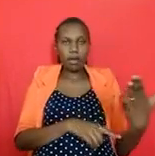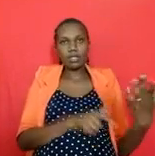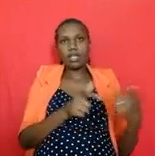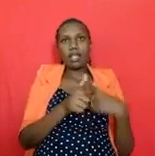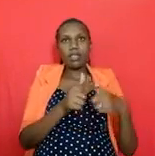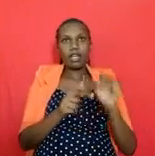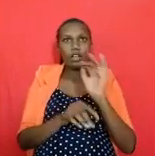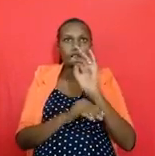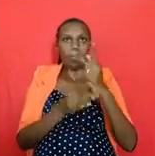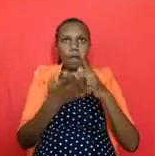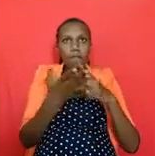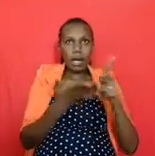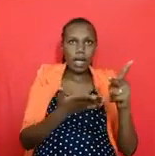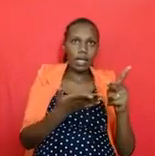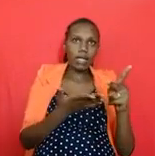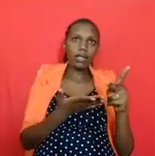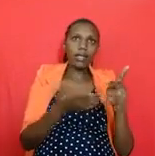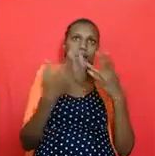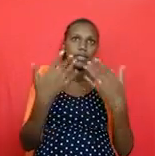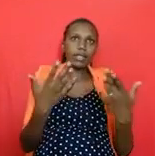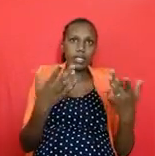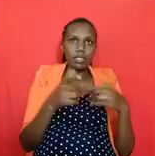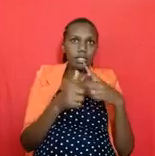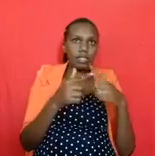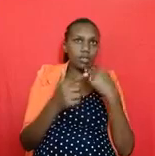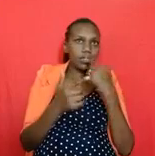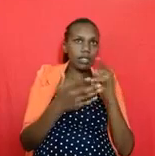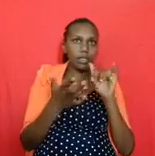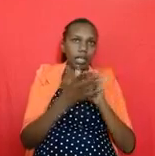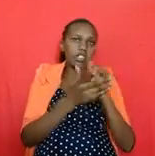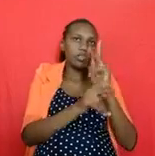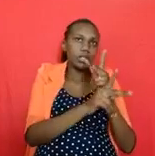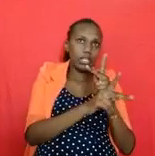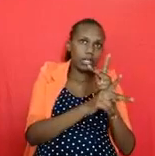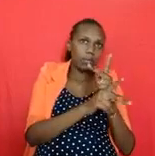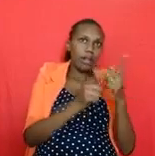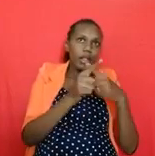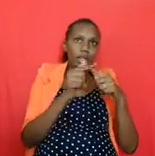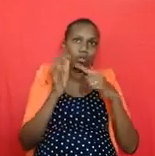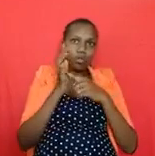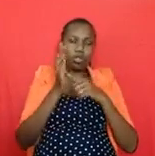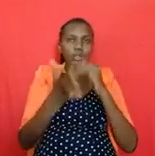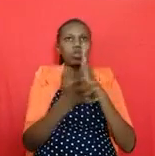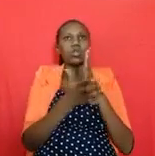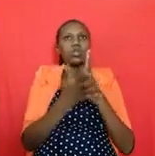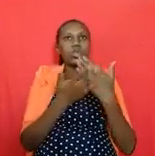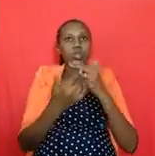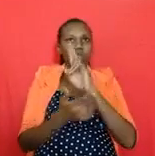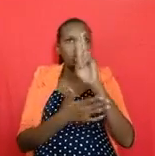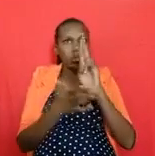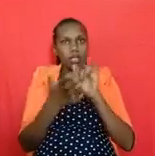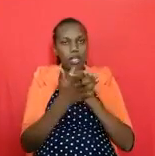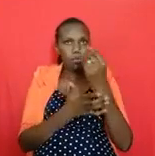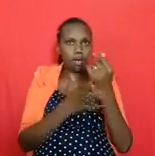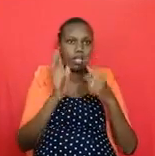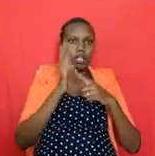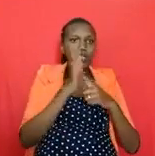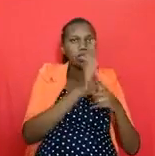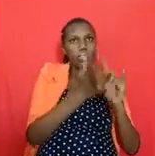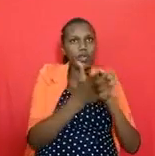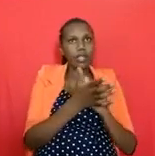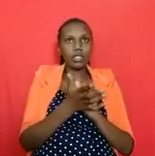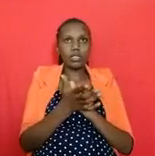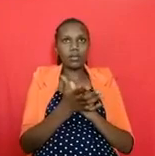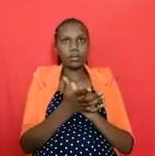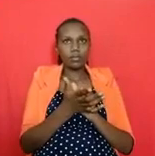ogikoro ni murago rile maratathi mukaiga printing and stationery. Lake tuone ate, nitithero ni murago rile, oga kiheo document, oga